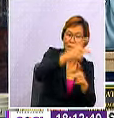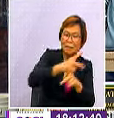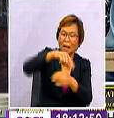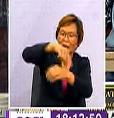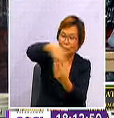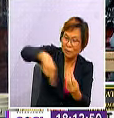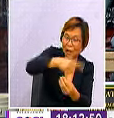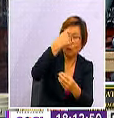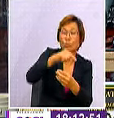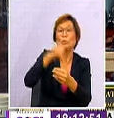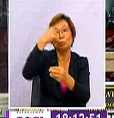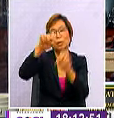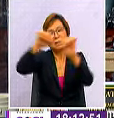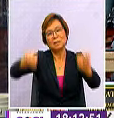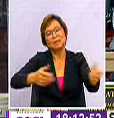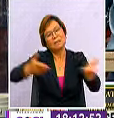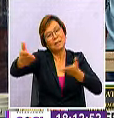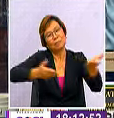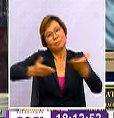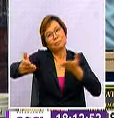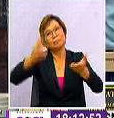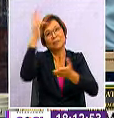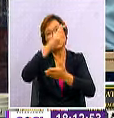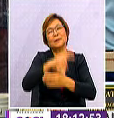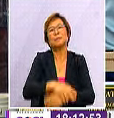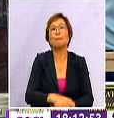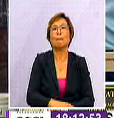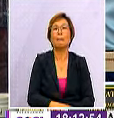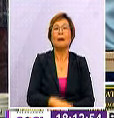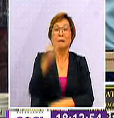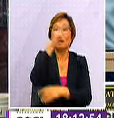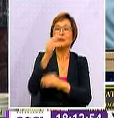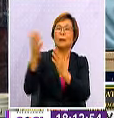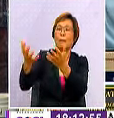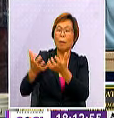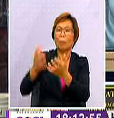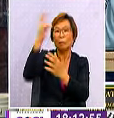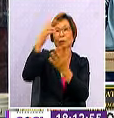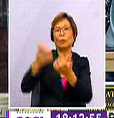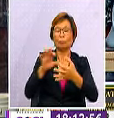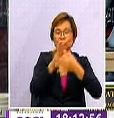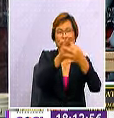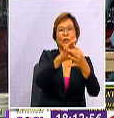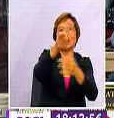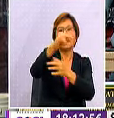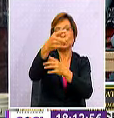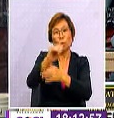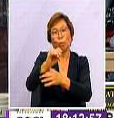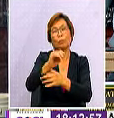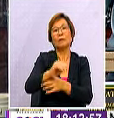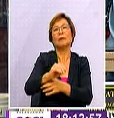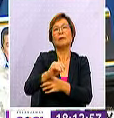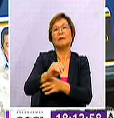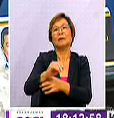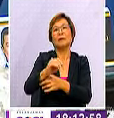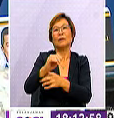sekitar dalam melengkapi sistem penyampaian perkhidmatan kerajaan. Kerajaan berhasrat bekerjasama dengan NGO dan